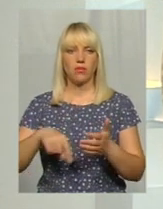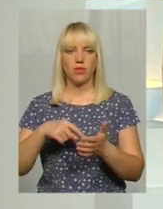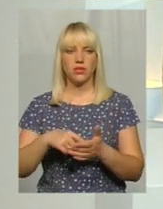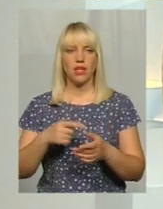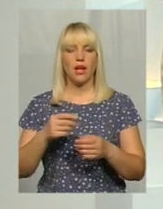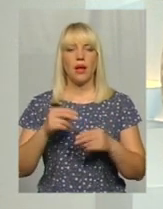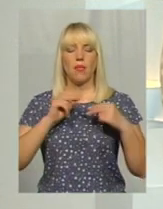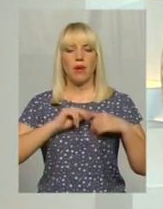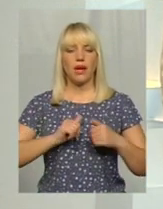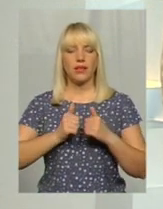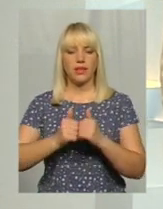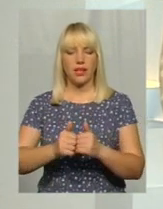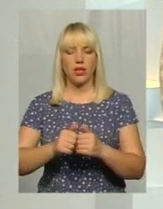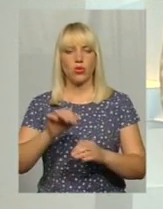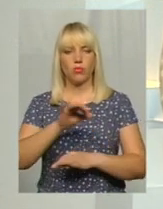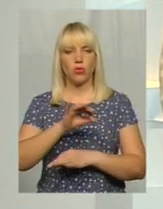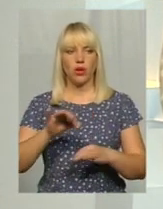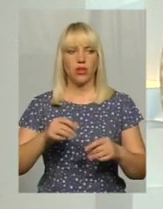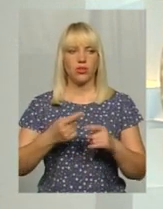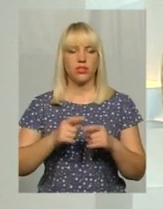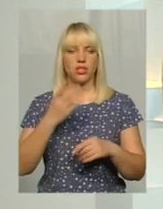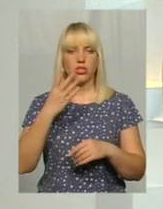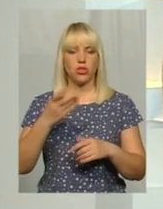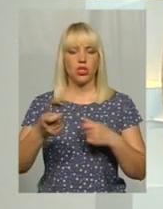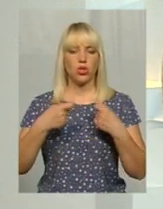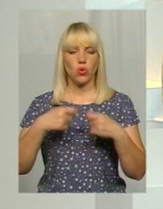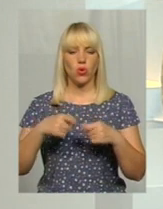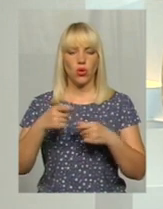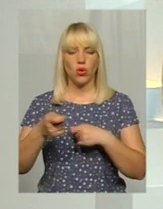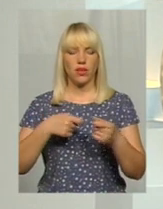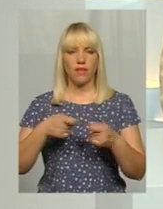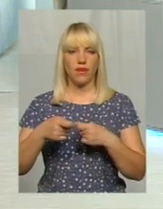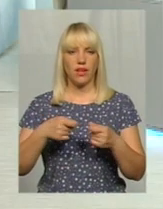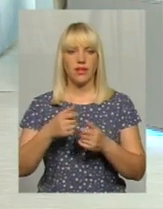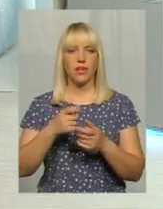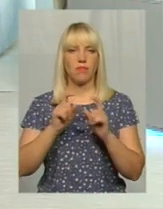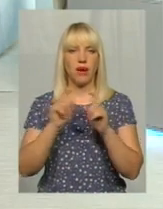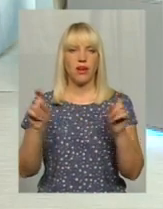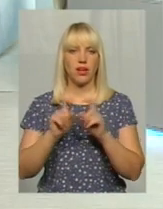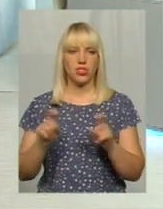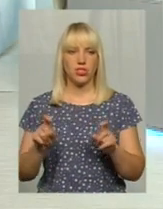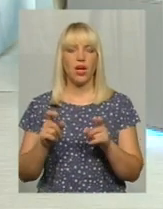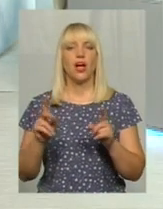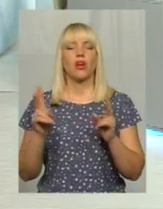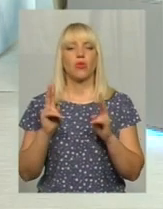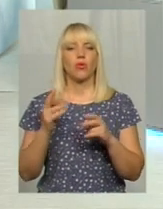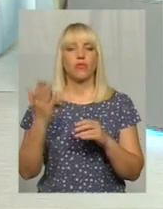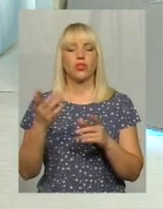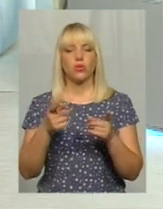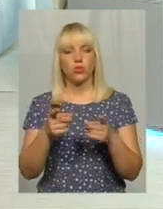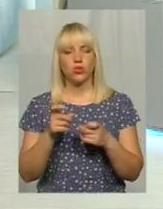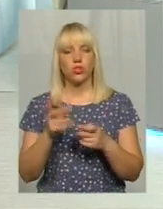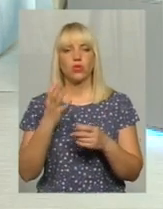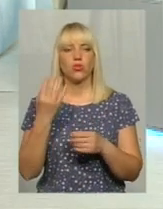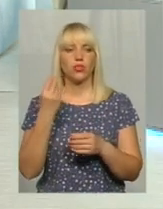на різних банерах акції, це 4 торгівельні мережі. Так, чи плануєте інших долучати? Так. От кого вже долучили і кого